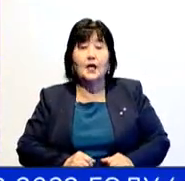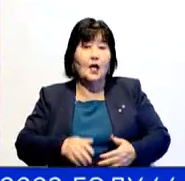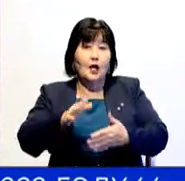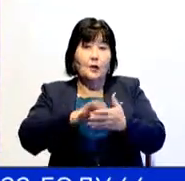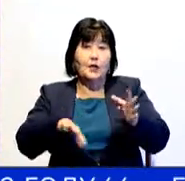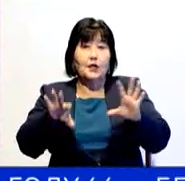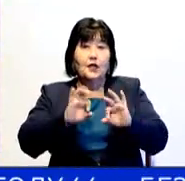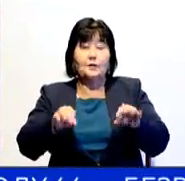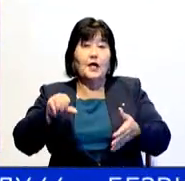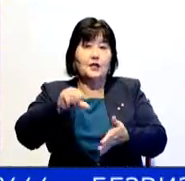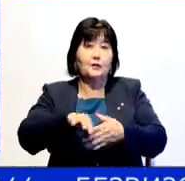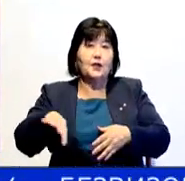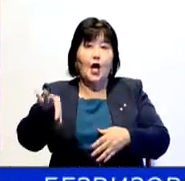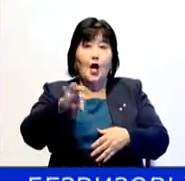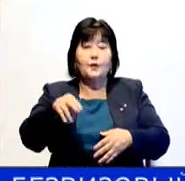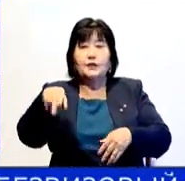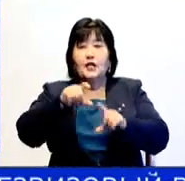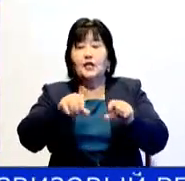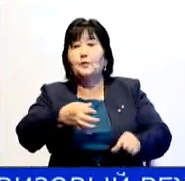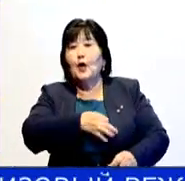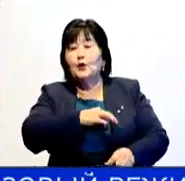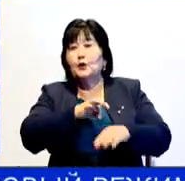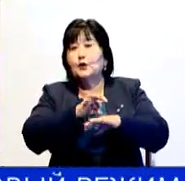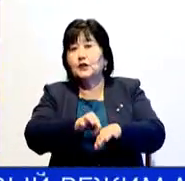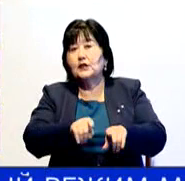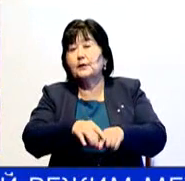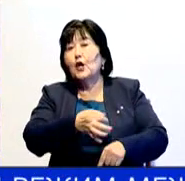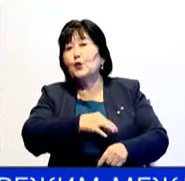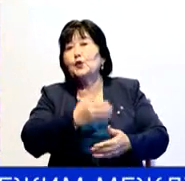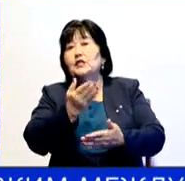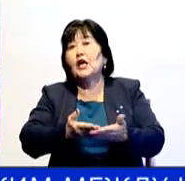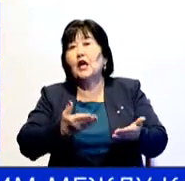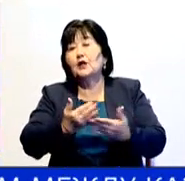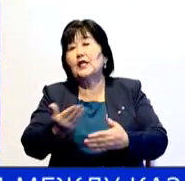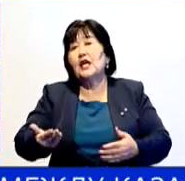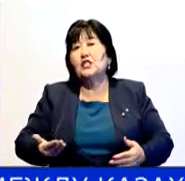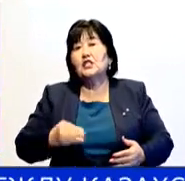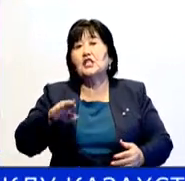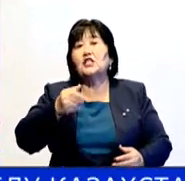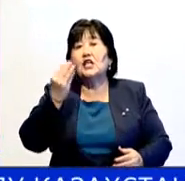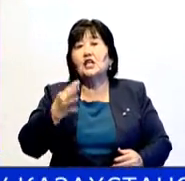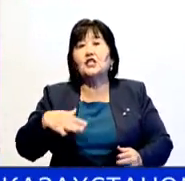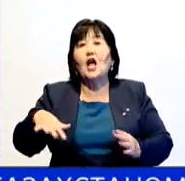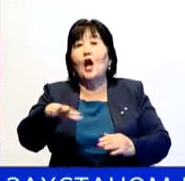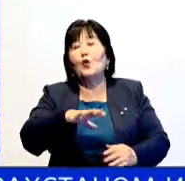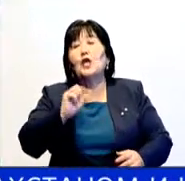Продолжаем выпуск. Представитель областного департамента юстиции провела юридическую консультацию для жителей Жалагашского